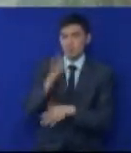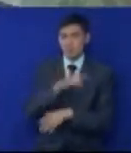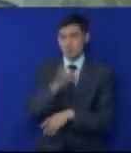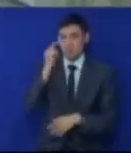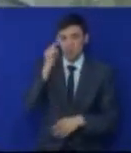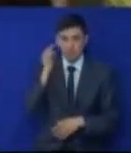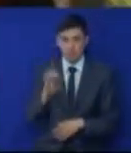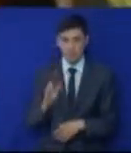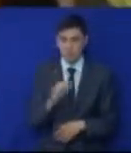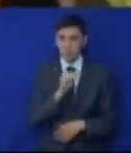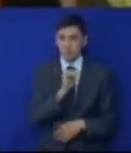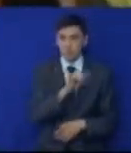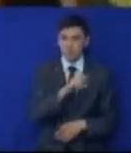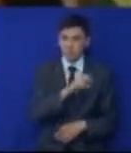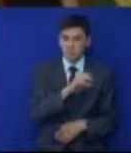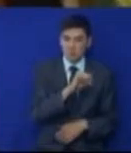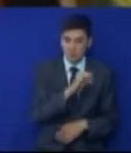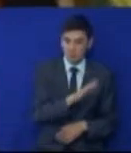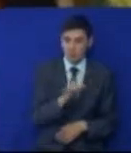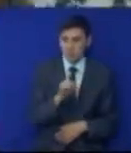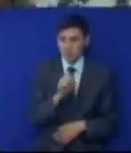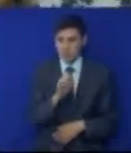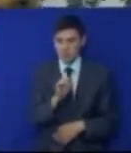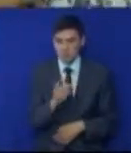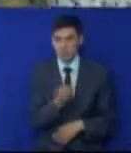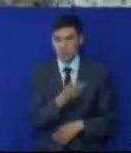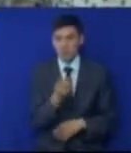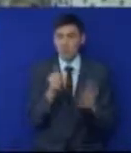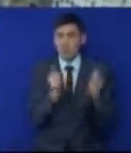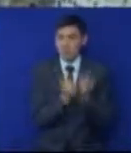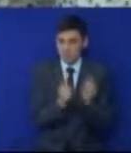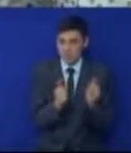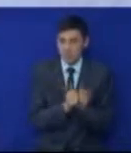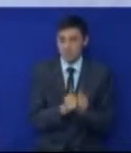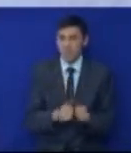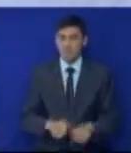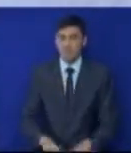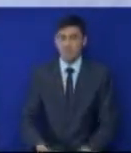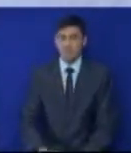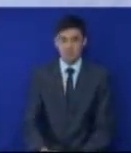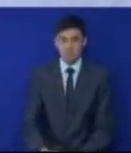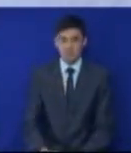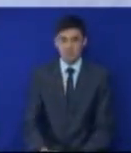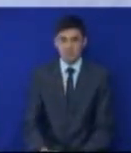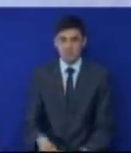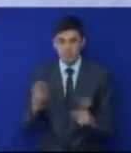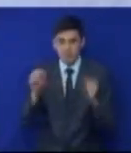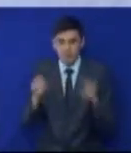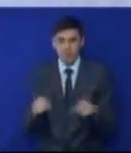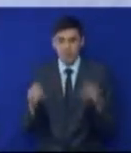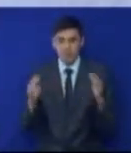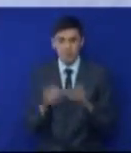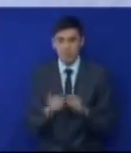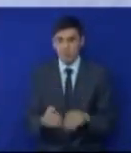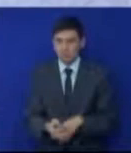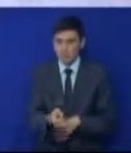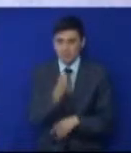Сандуғаш Жұмаділовтермен көріштірмақ. Зейнеткерлер де бүгін баспаналы болды. Үй ұнады. Үй